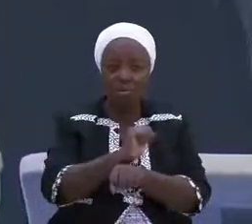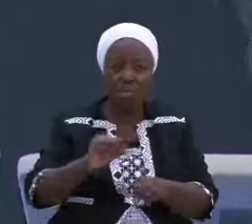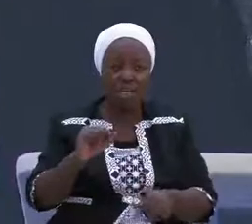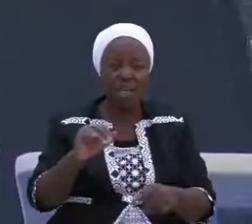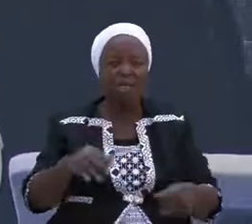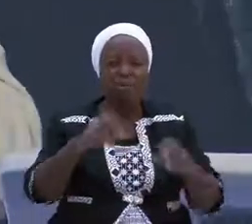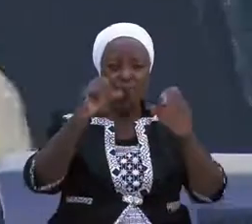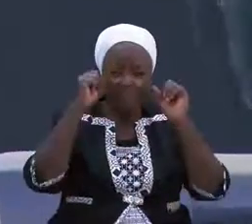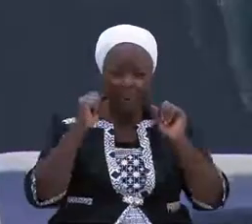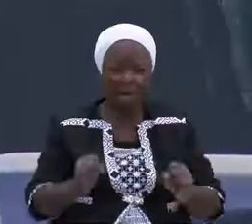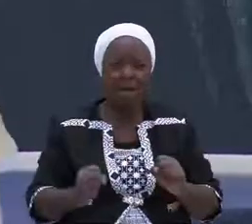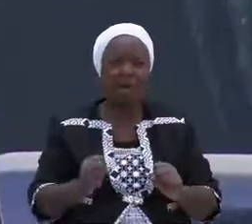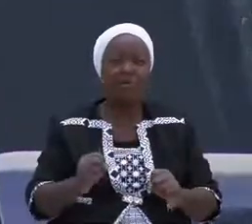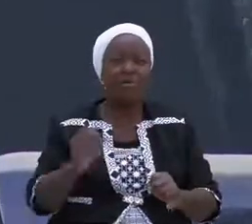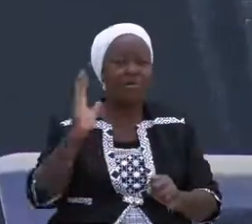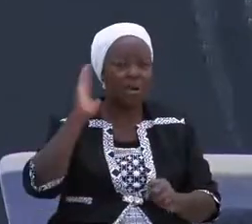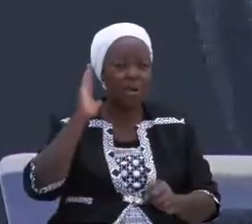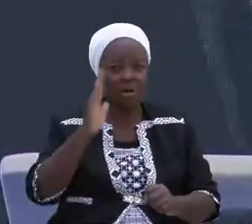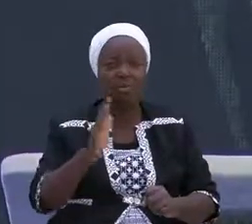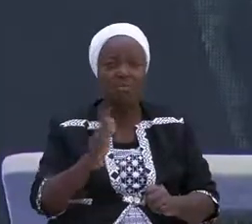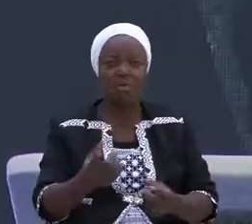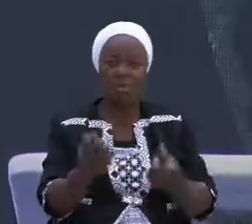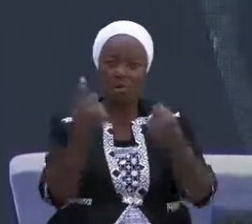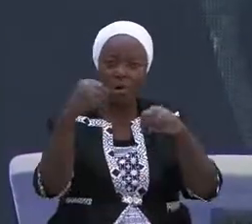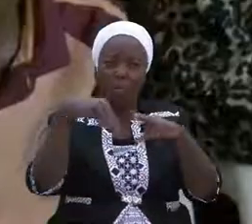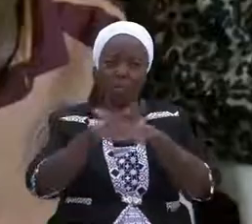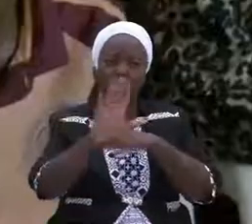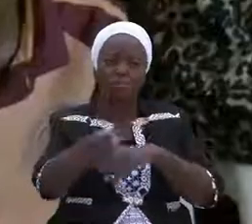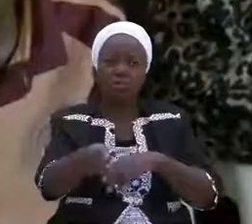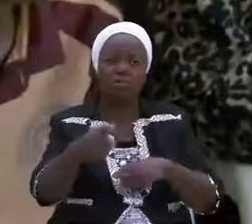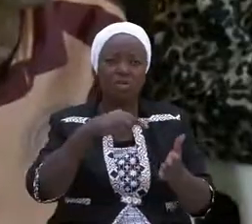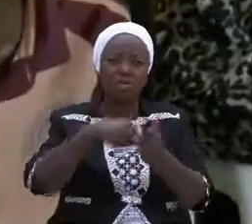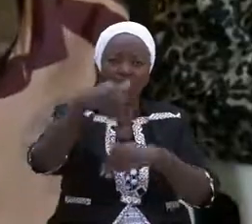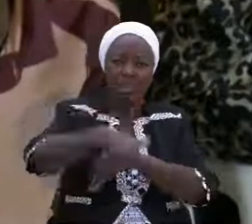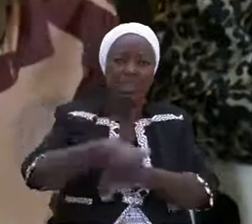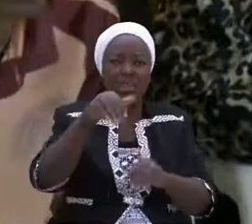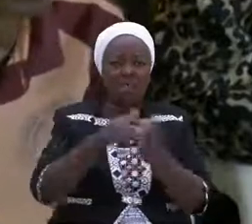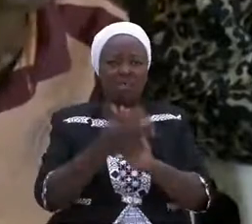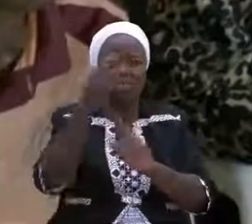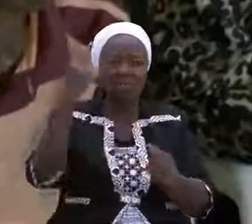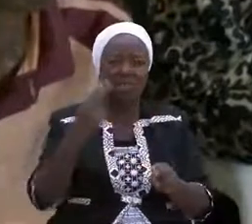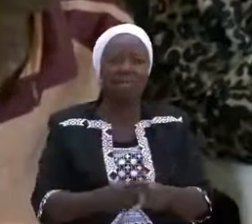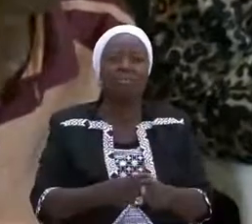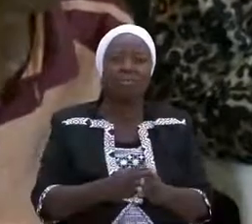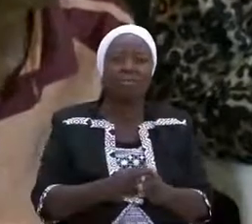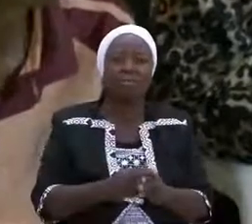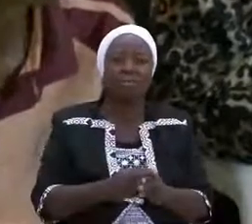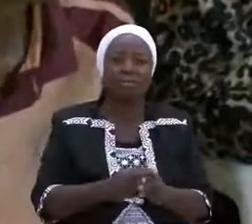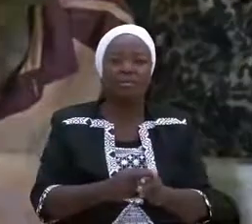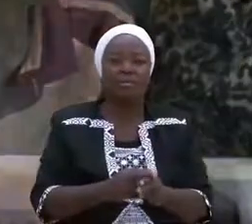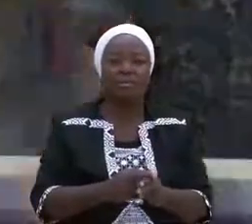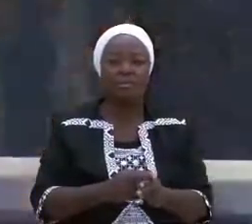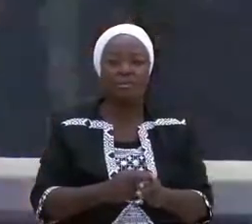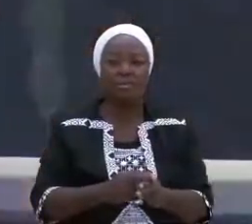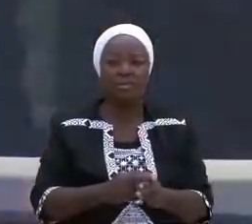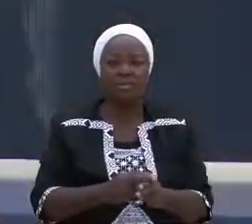la puissance va venir en toi ce soir au nom de Jésus.